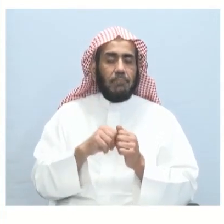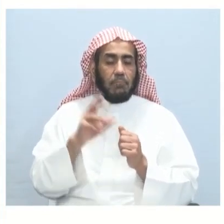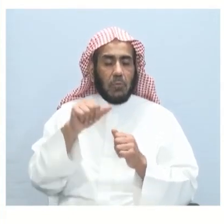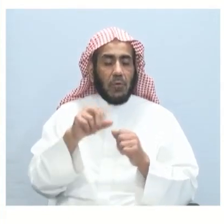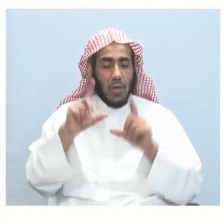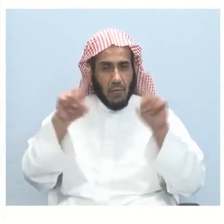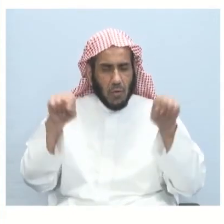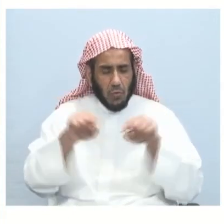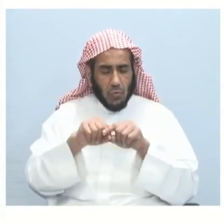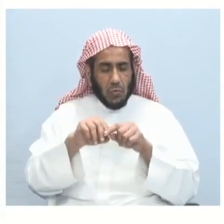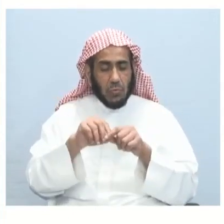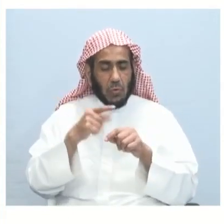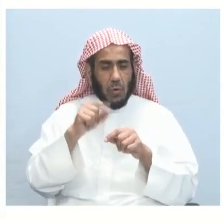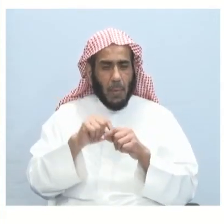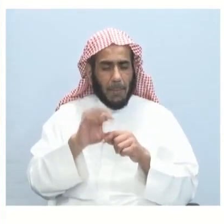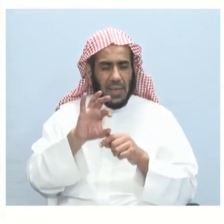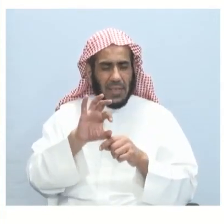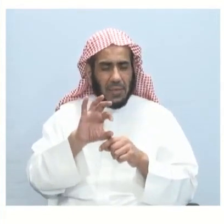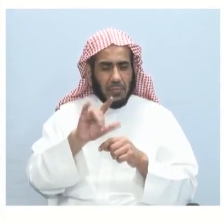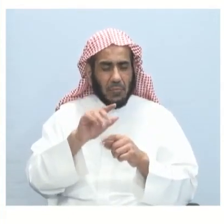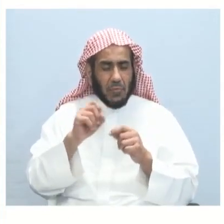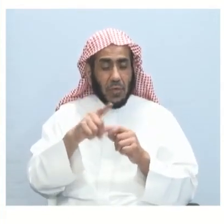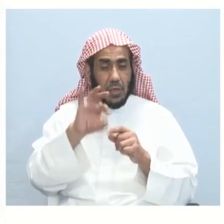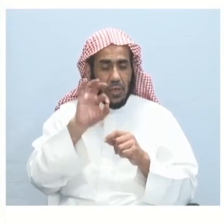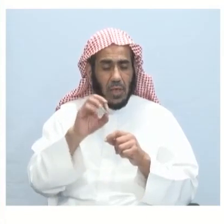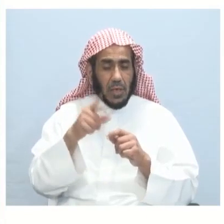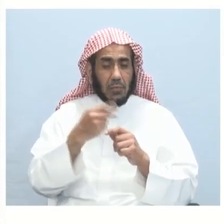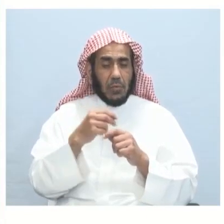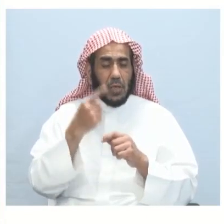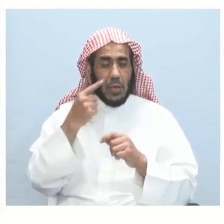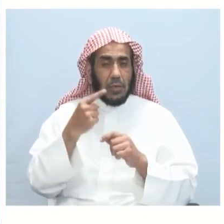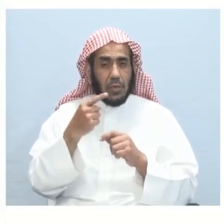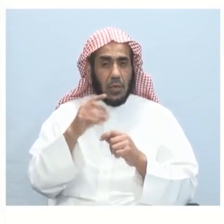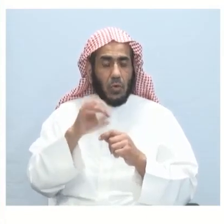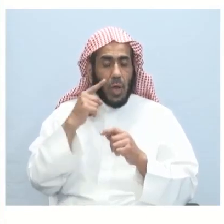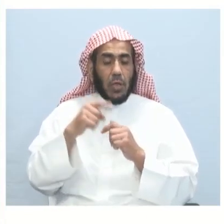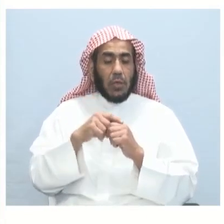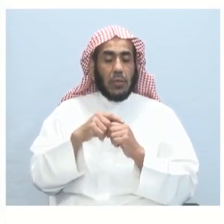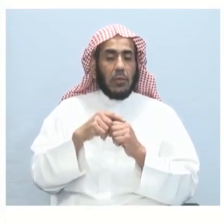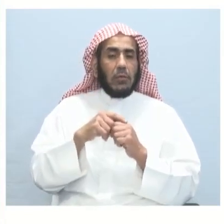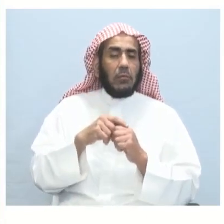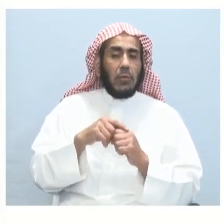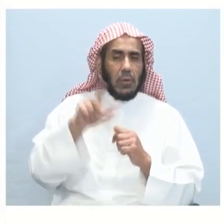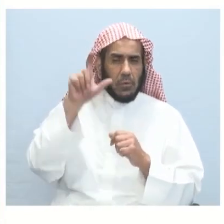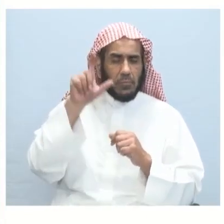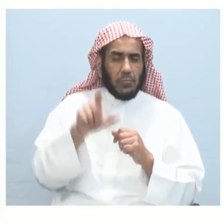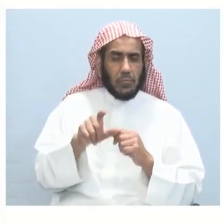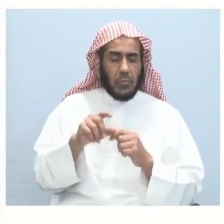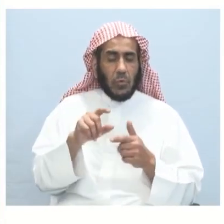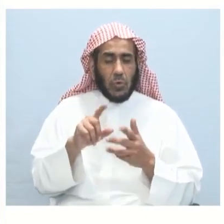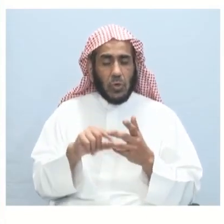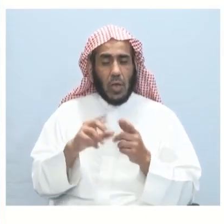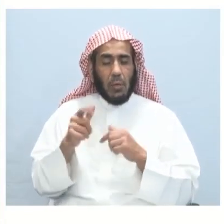بالنافذه او سنقوم اختيار بنافذه اختيار رسم سمارت ارت نلاحظ في الجزء